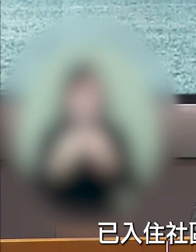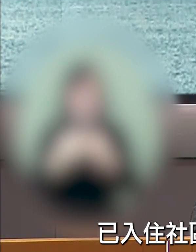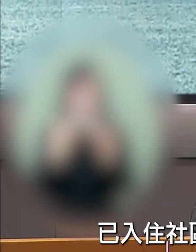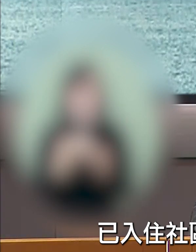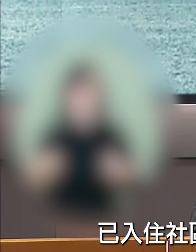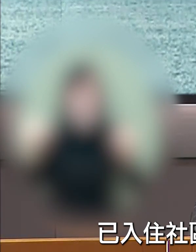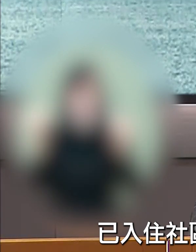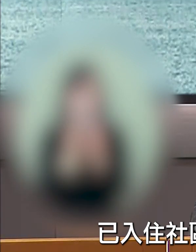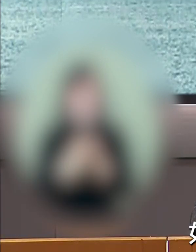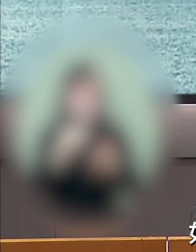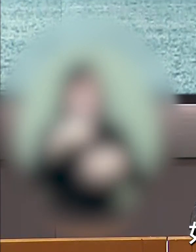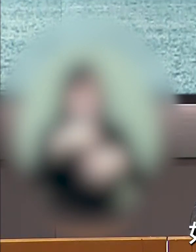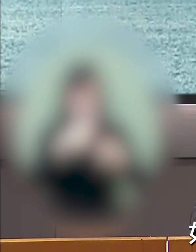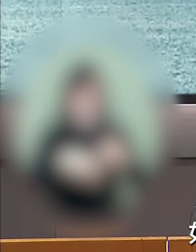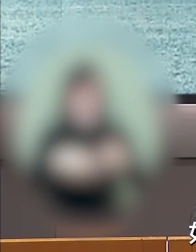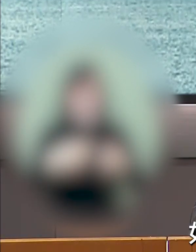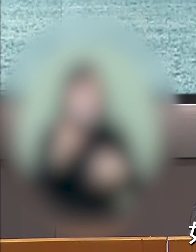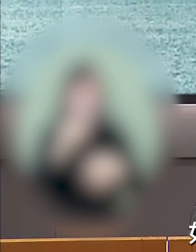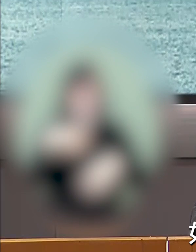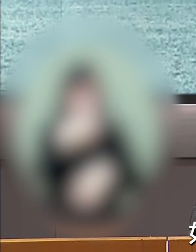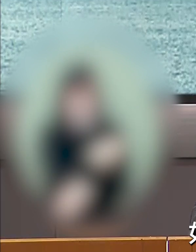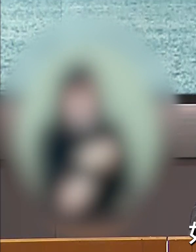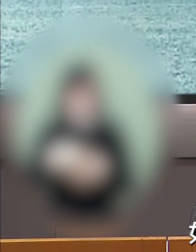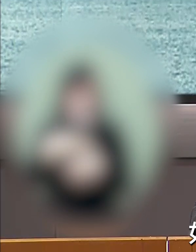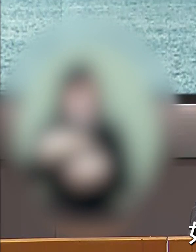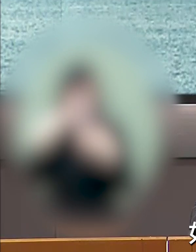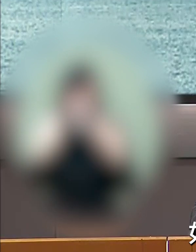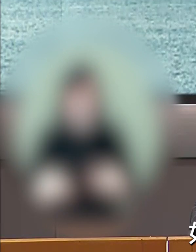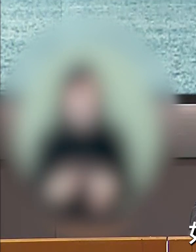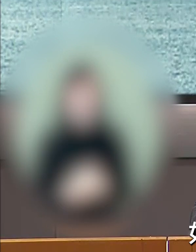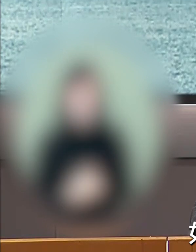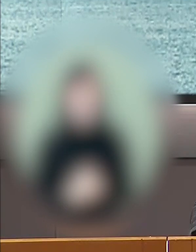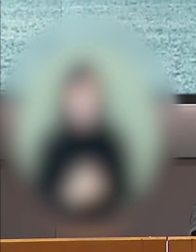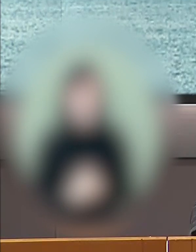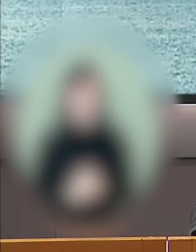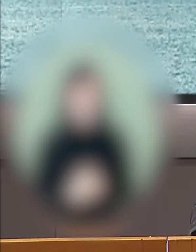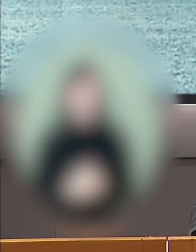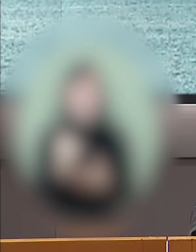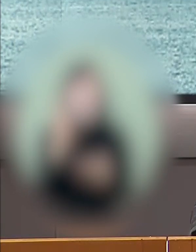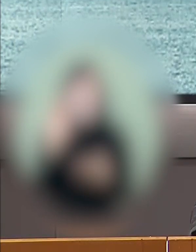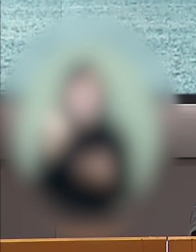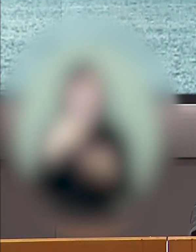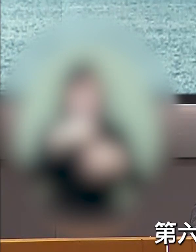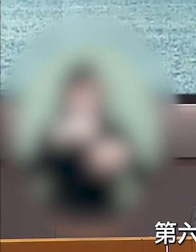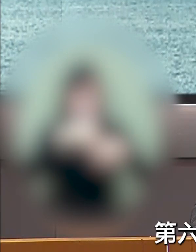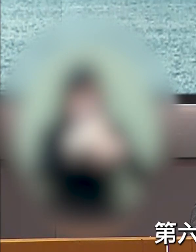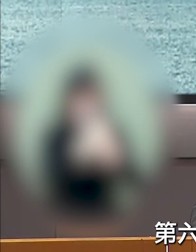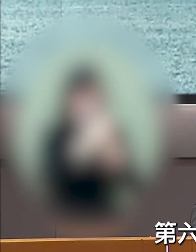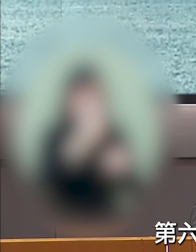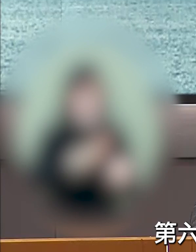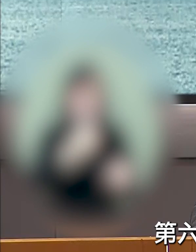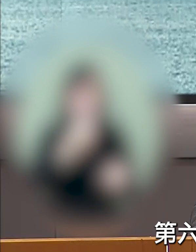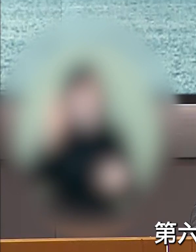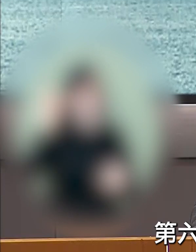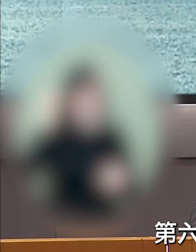的感染人士，如果已經接種了兩劑新冠疫苗，他可以在檢測陽性之後的第6和